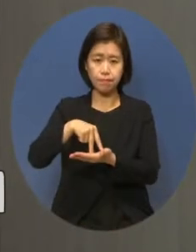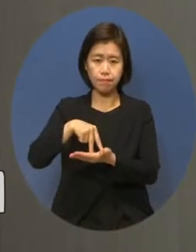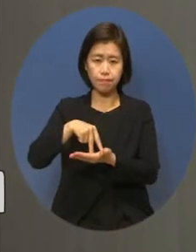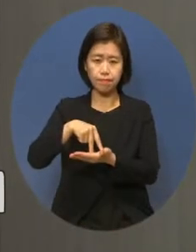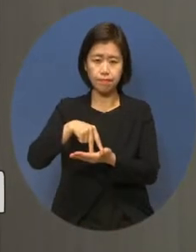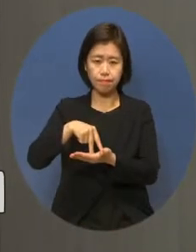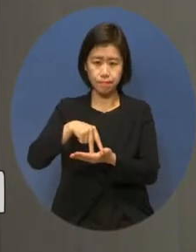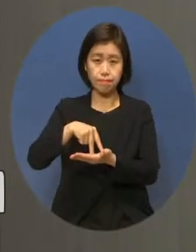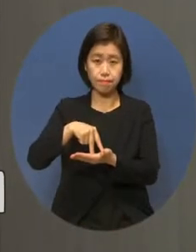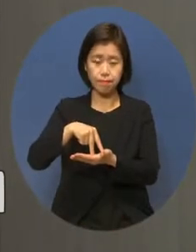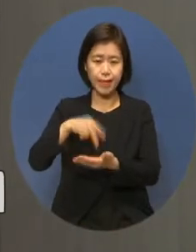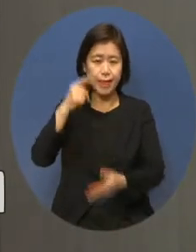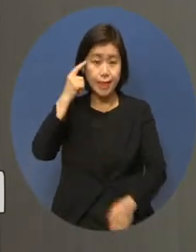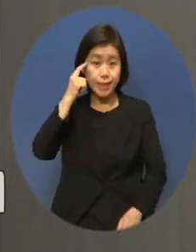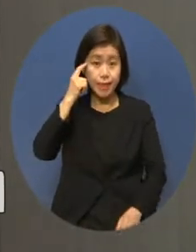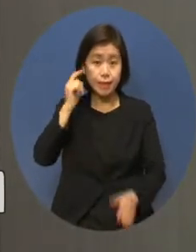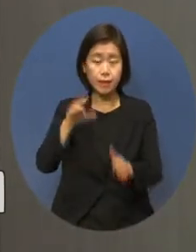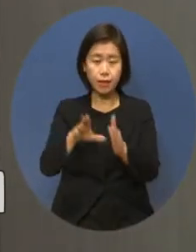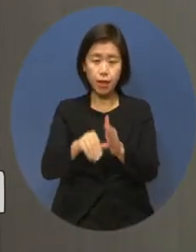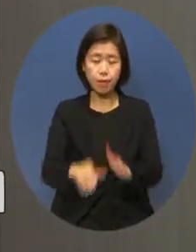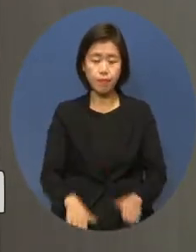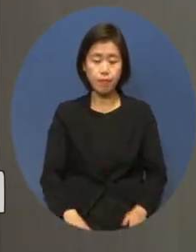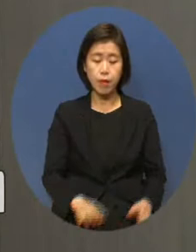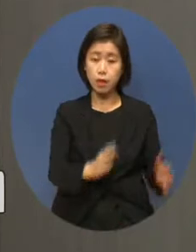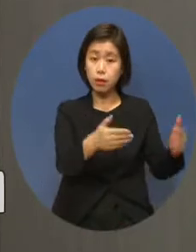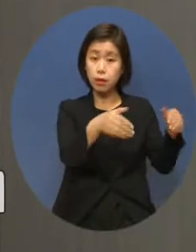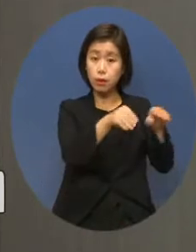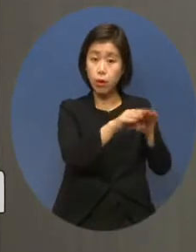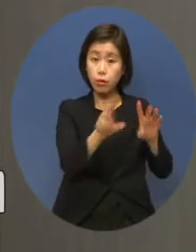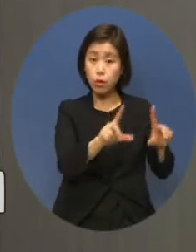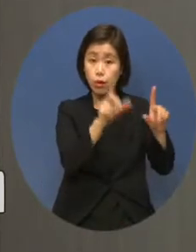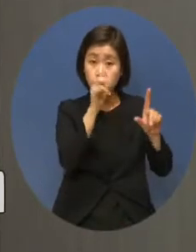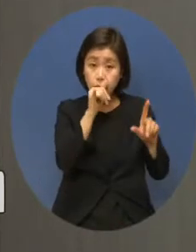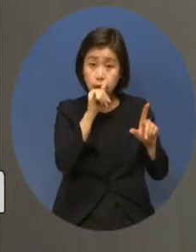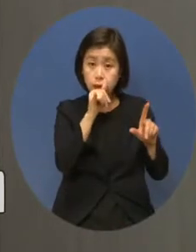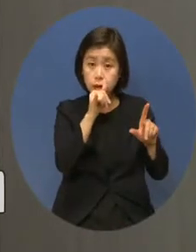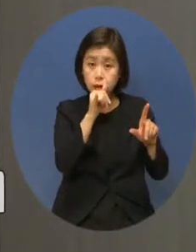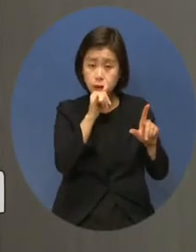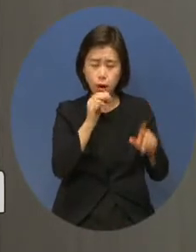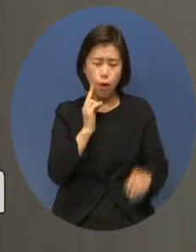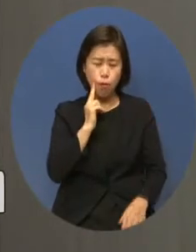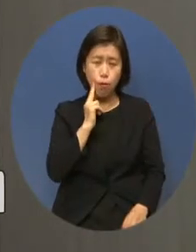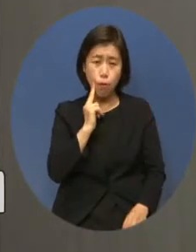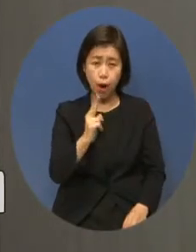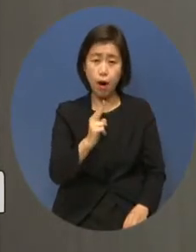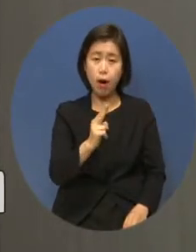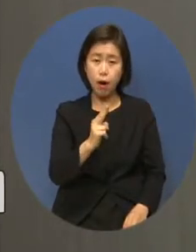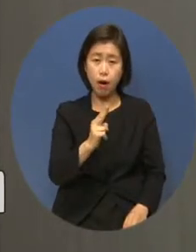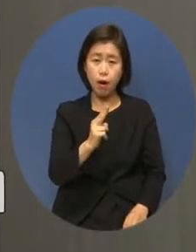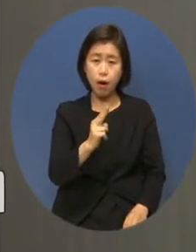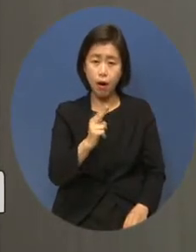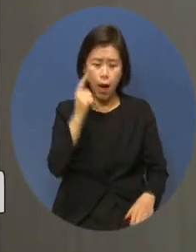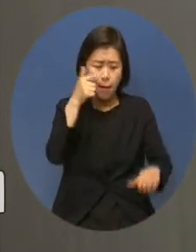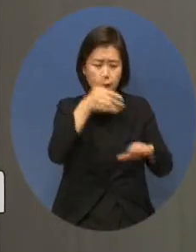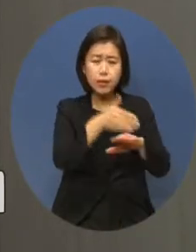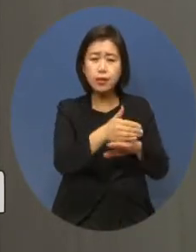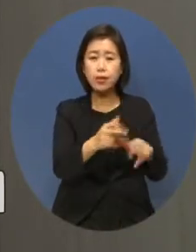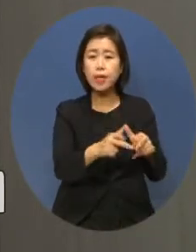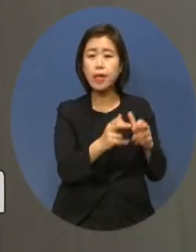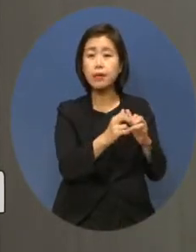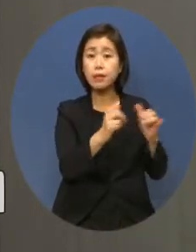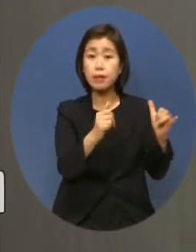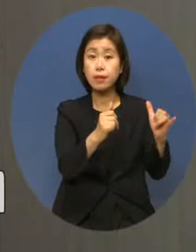접근을 한다고 했을 때 시설에 살고 있는 중증 발달 장애인인 장혜정 씨가 이 풍진 세상에